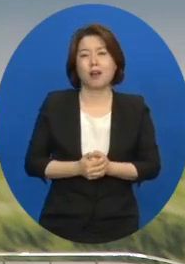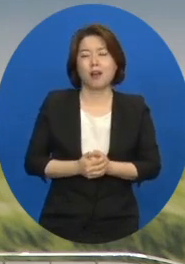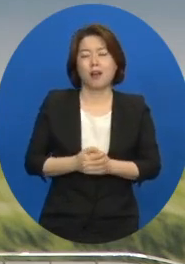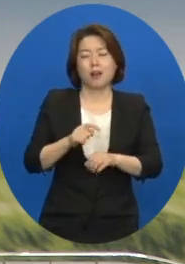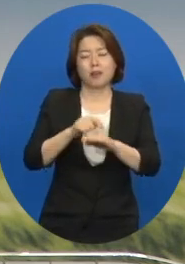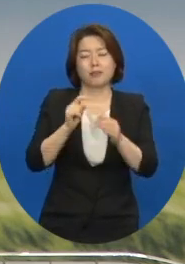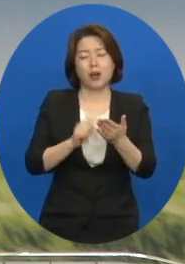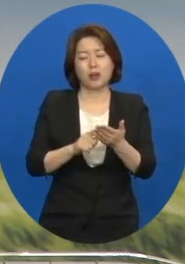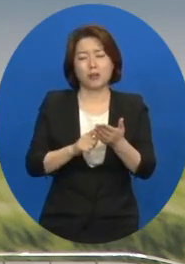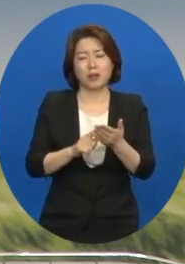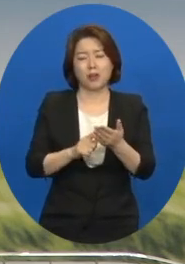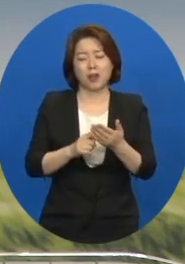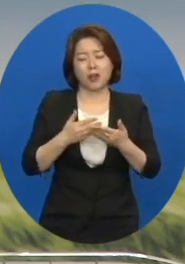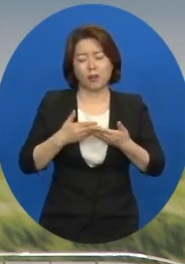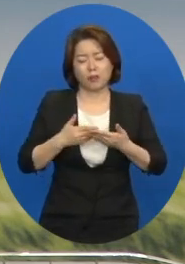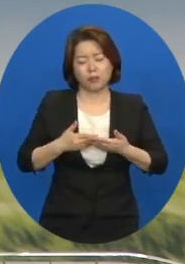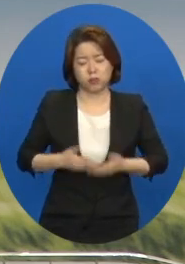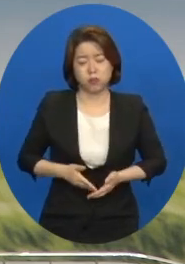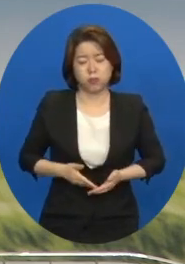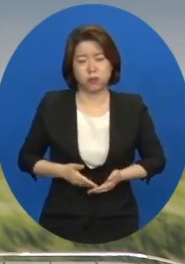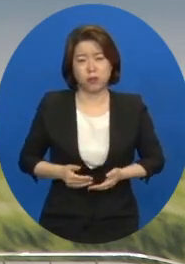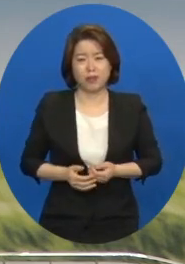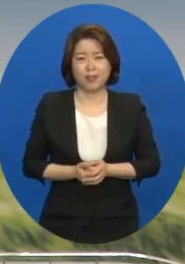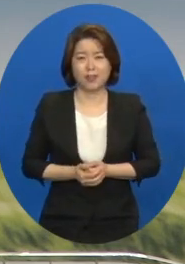마음이 이렇게 딱 무겁더라고요.